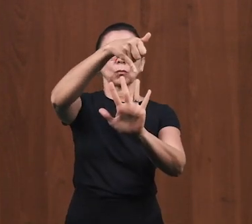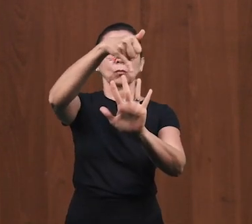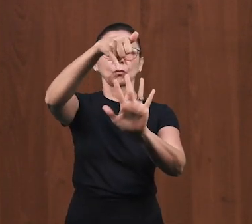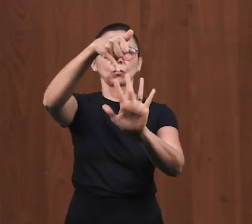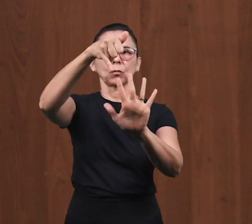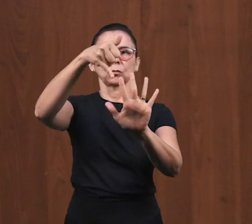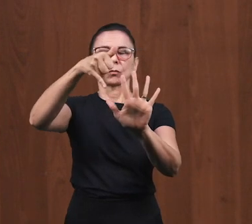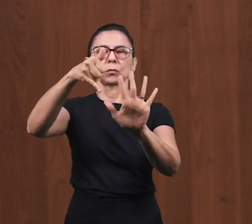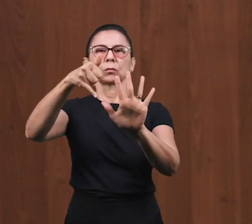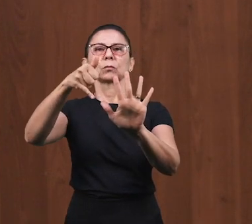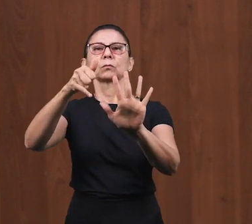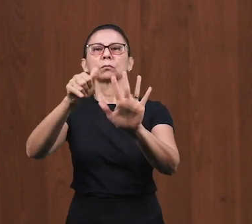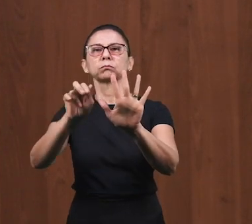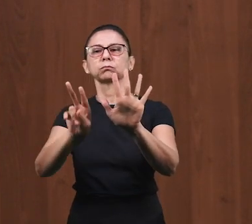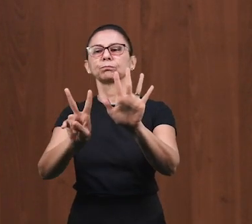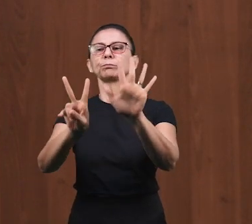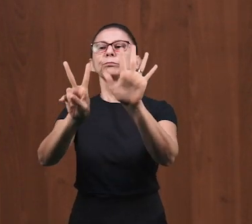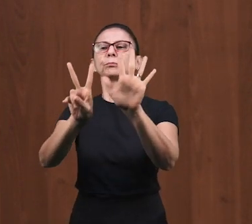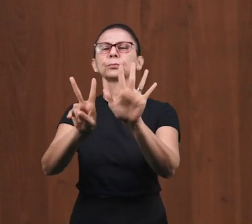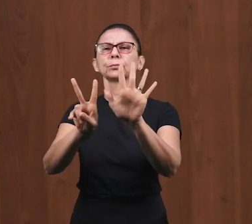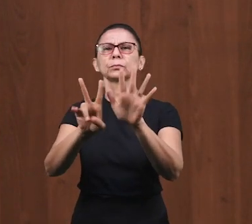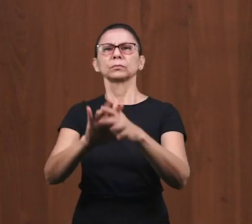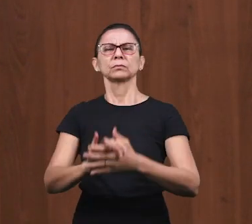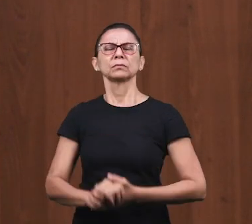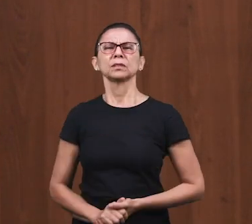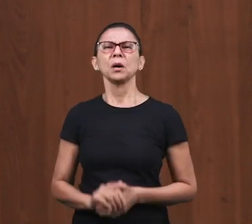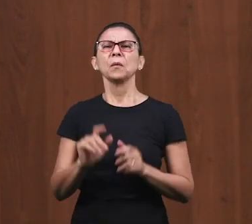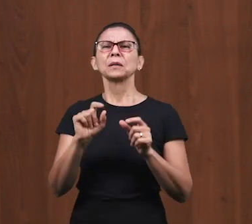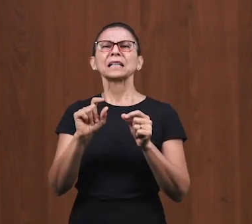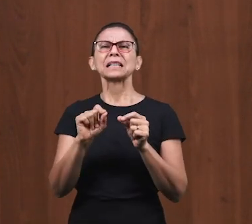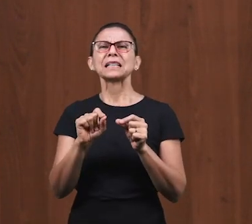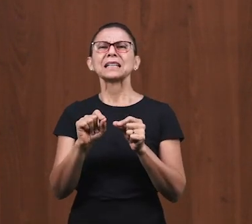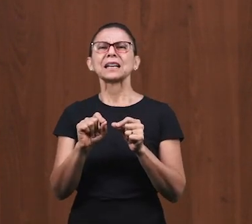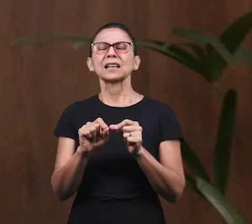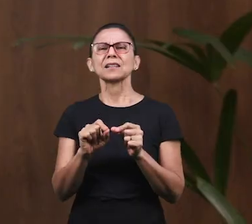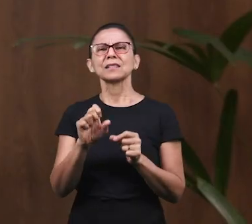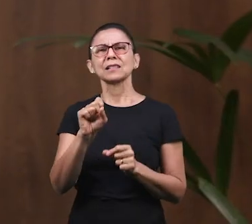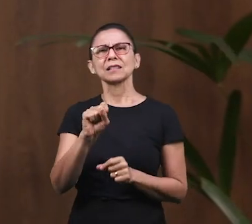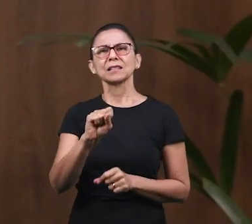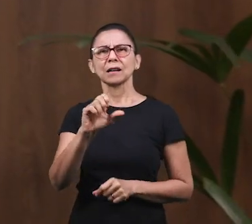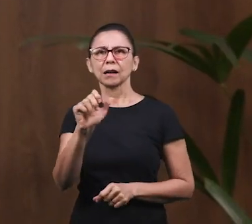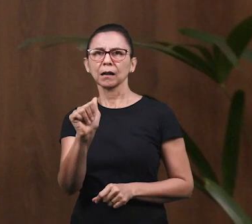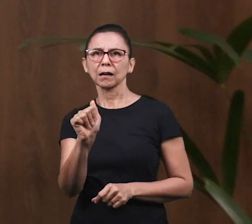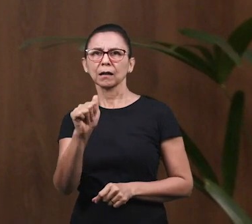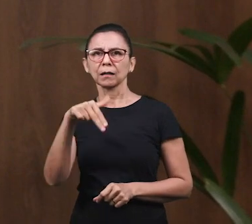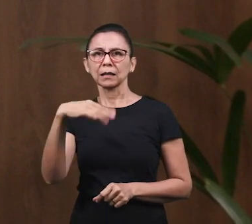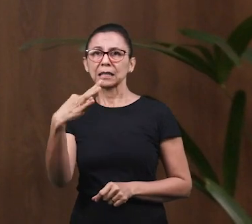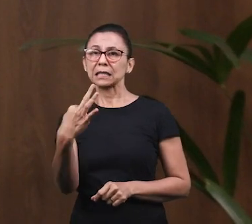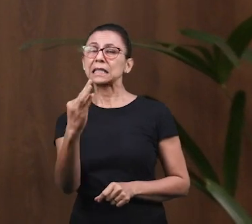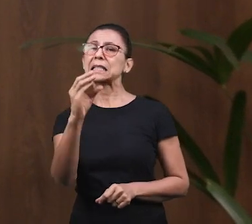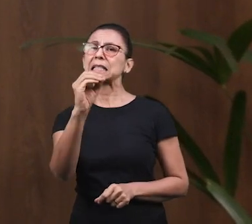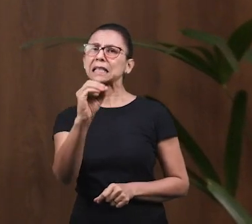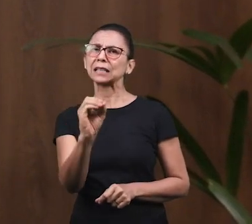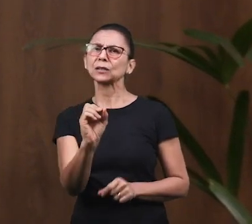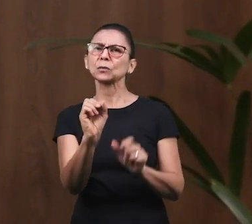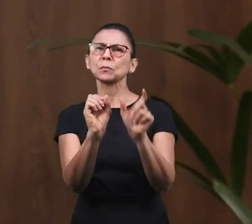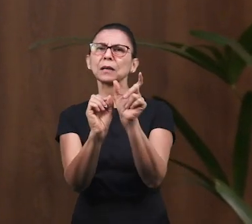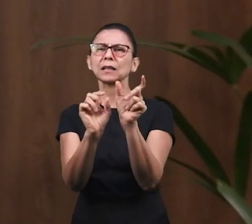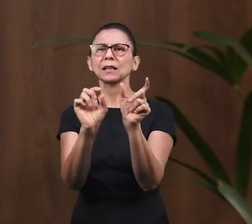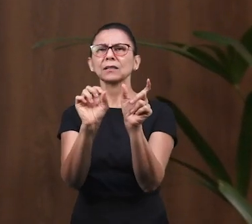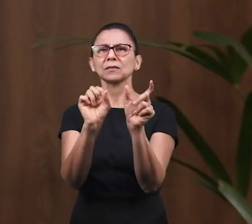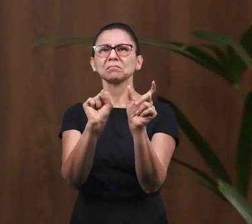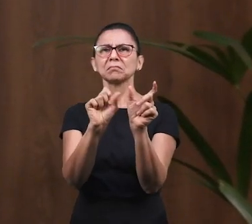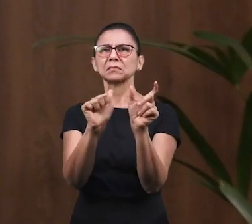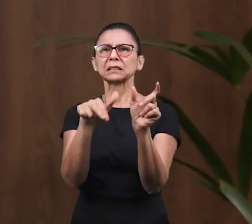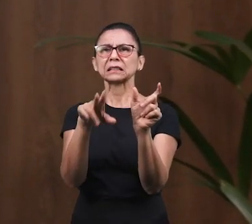le lieu saint. Et c'est quoi être saint pour nous? Saint veut dire être séparé des choses